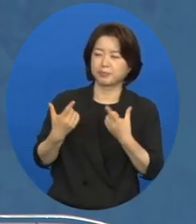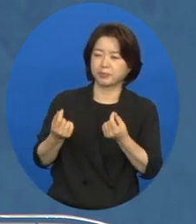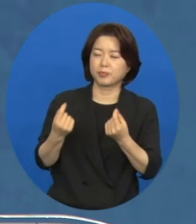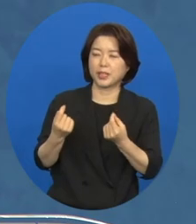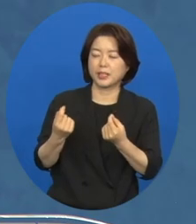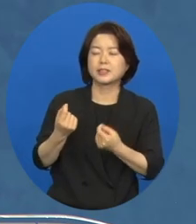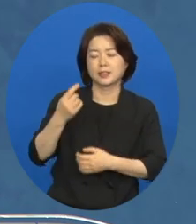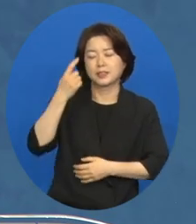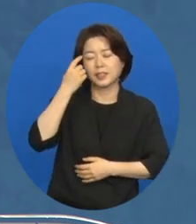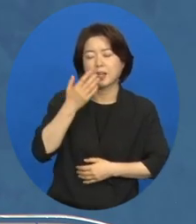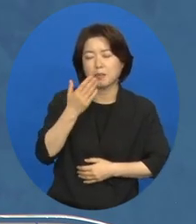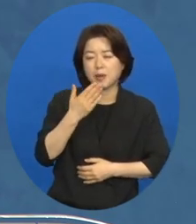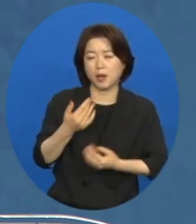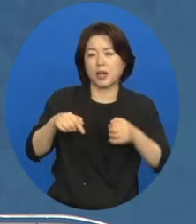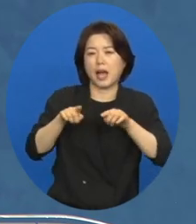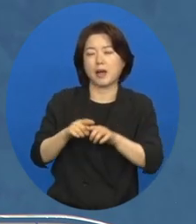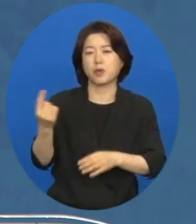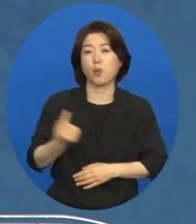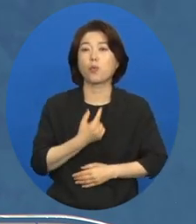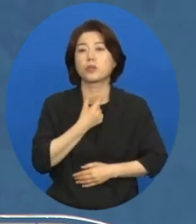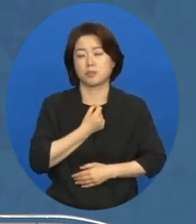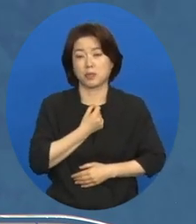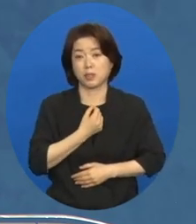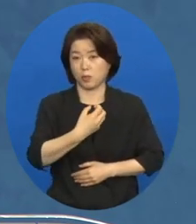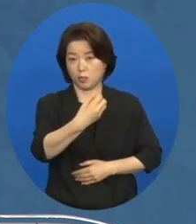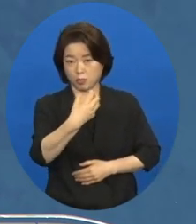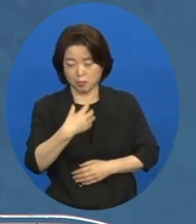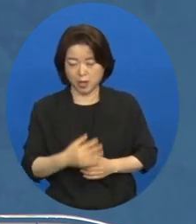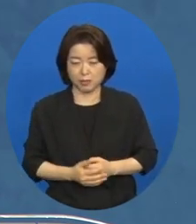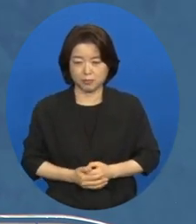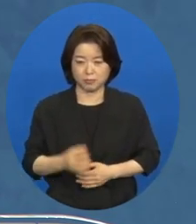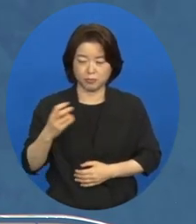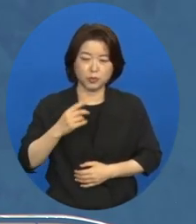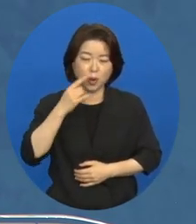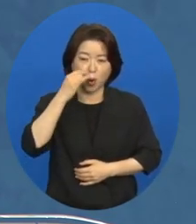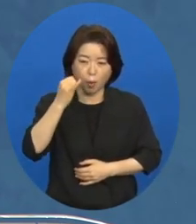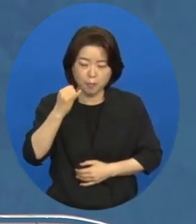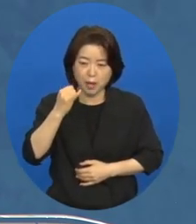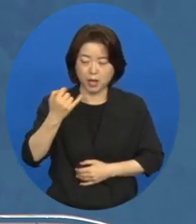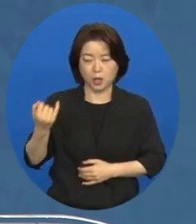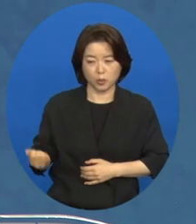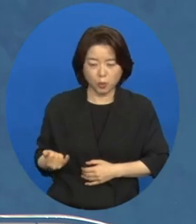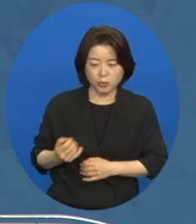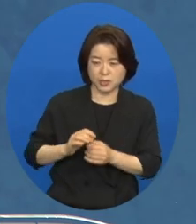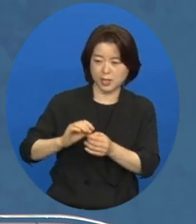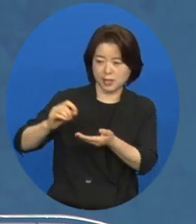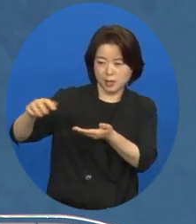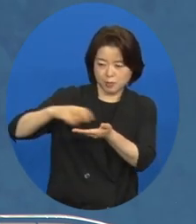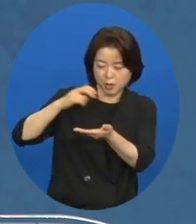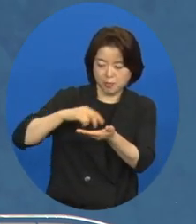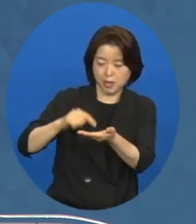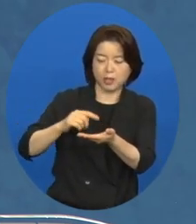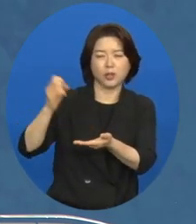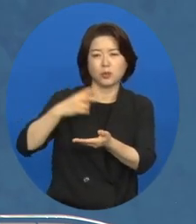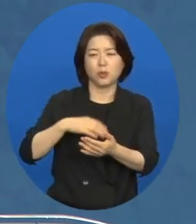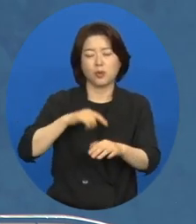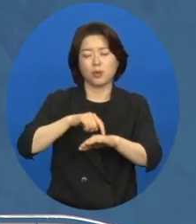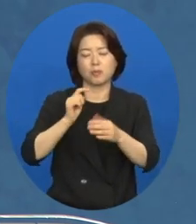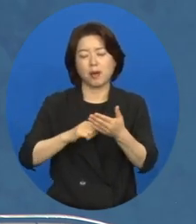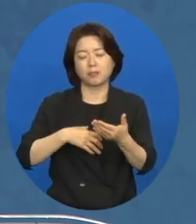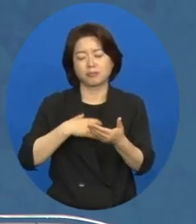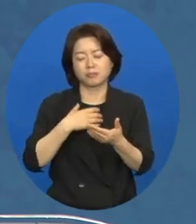싶었다고 하였습니다. 엄마와 동생의 메시지에 한 번 더 마음이 울컥했습니다. 전심으로 사랑해주는 가족이